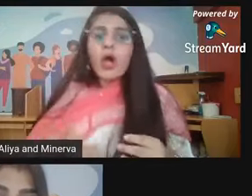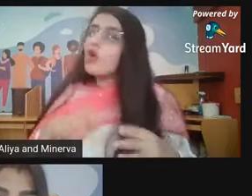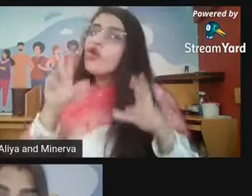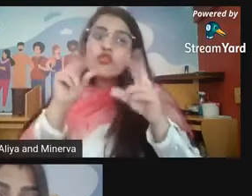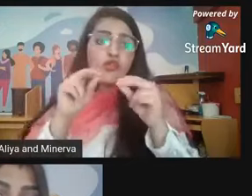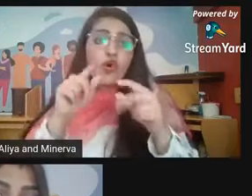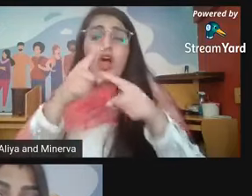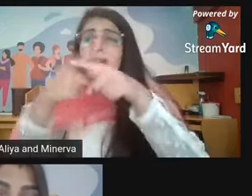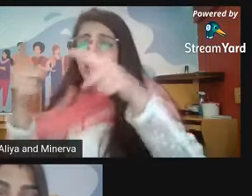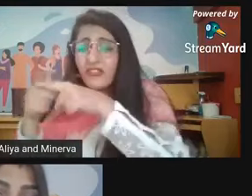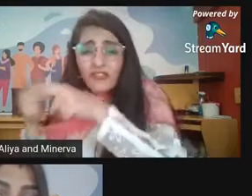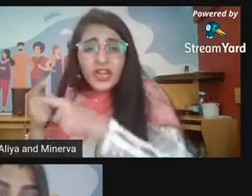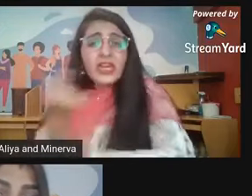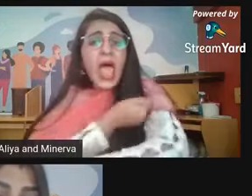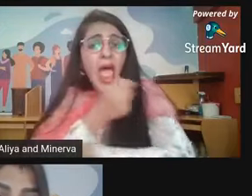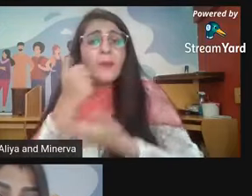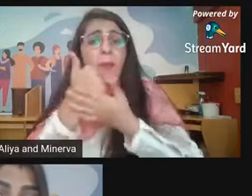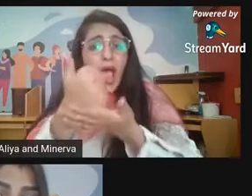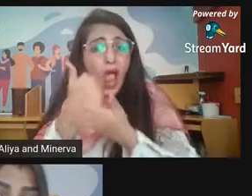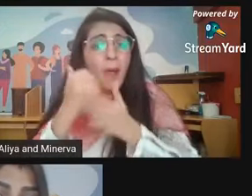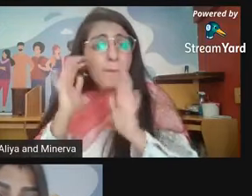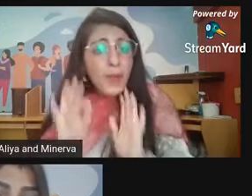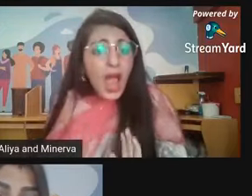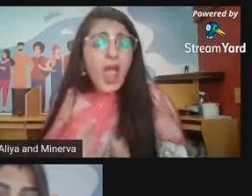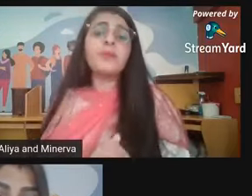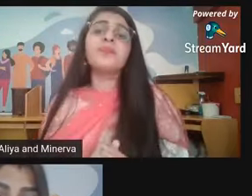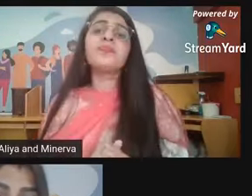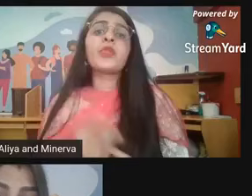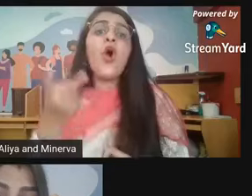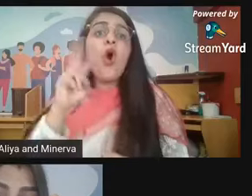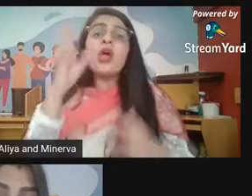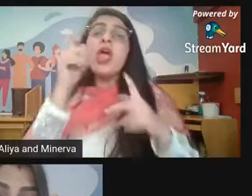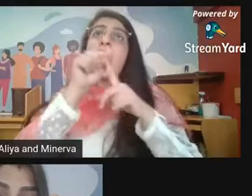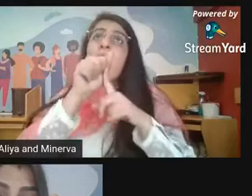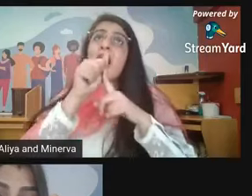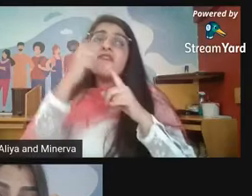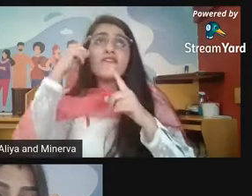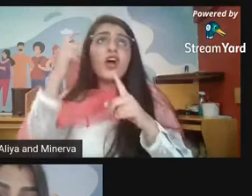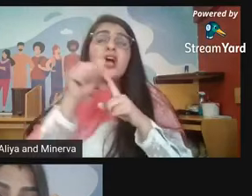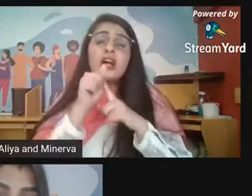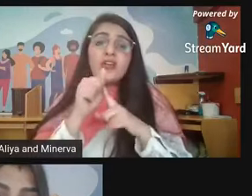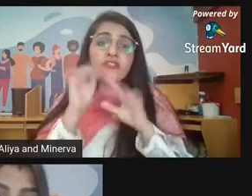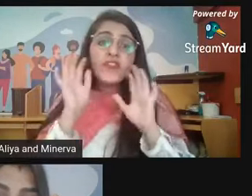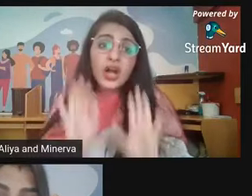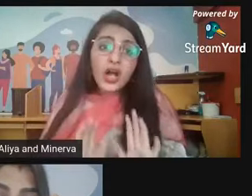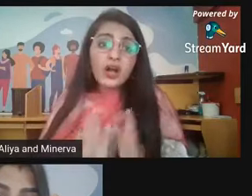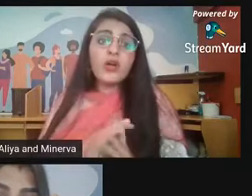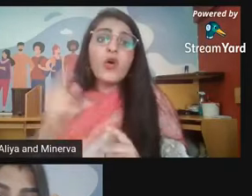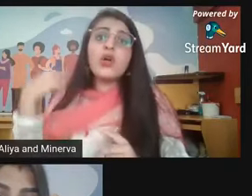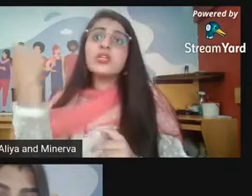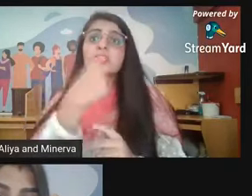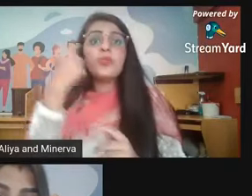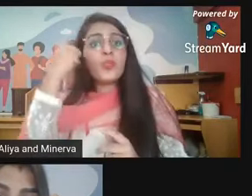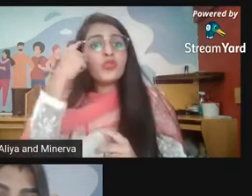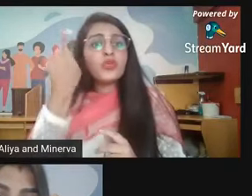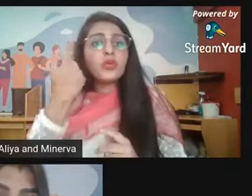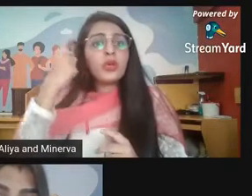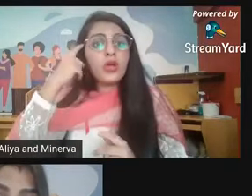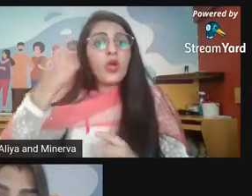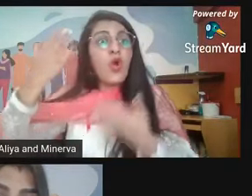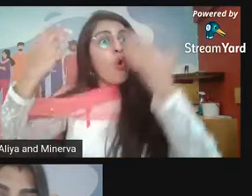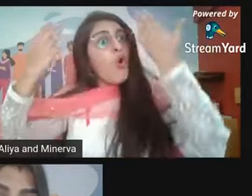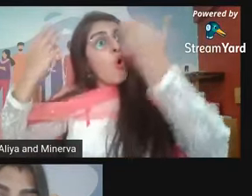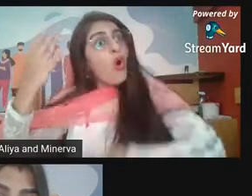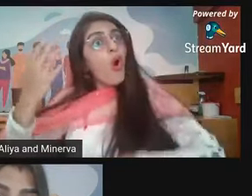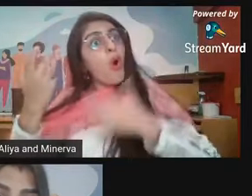जरूरत पड़े तो देयर आर डिफरेंट टाइप्स ऑफ मिस्टेक्टोमीज। और अगर जरूरत पड़े और लोग ये बात सुन के कि उनके ब्रेस्ट, उनकी छाती बिल्कुल